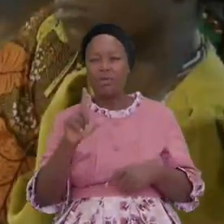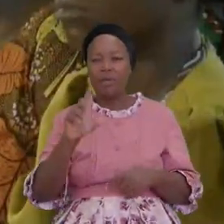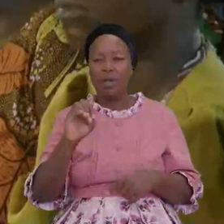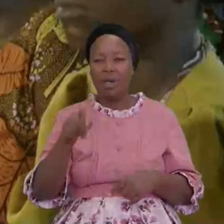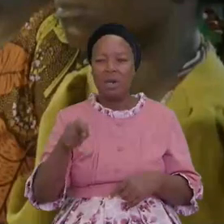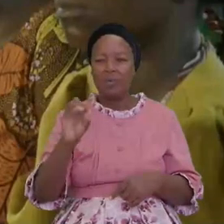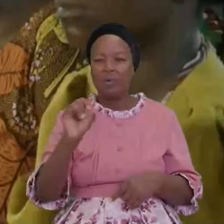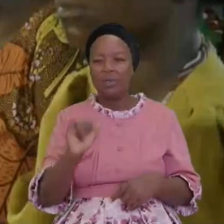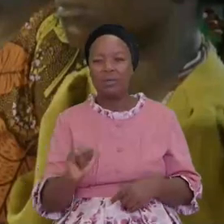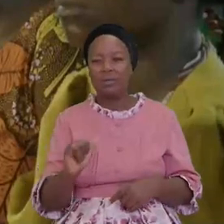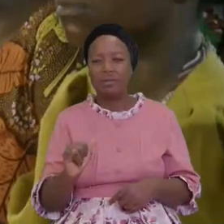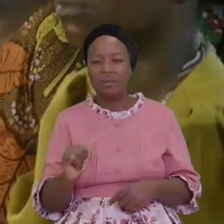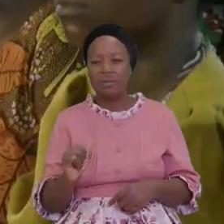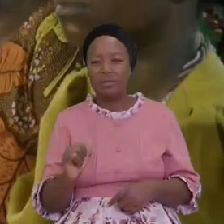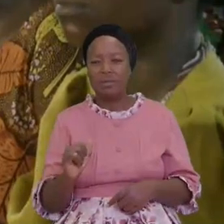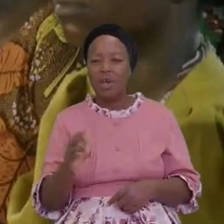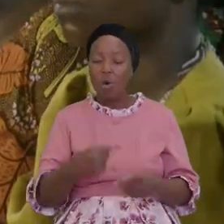la douleur de la lèpre.